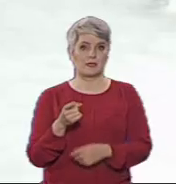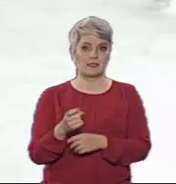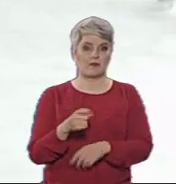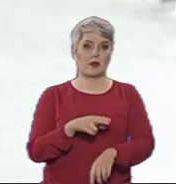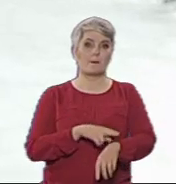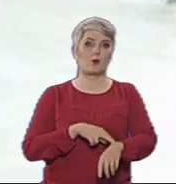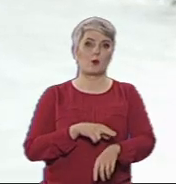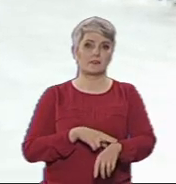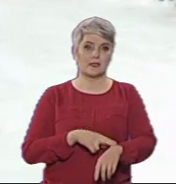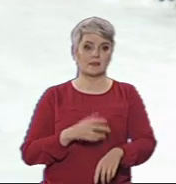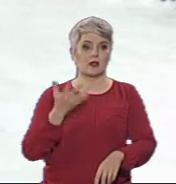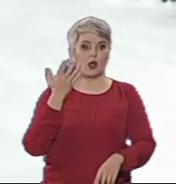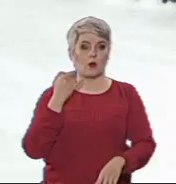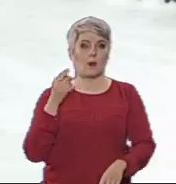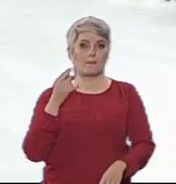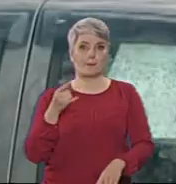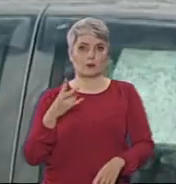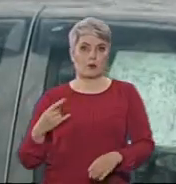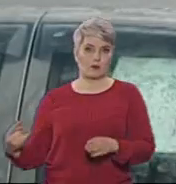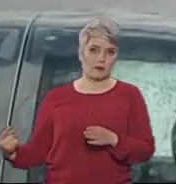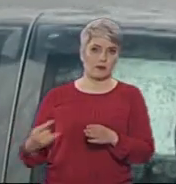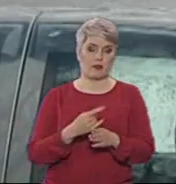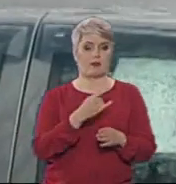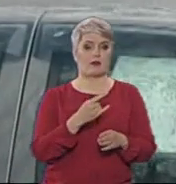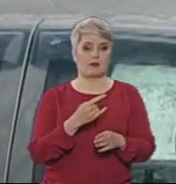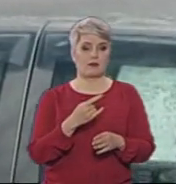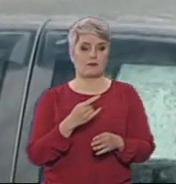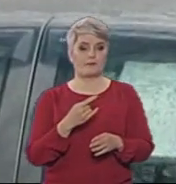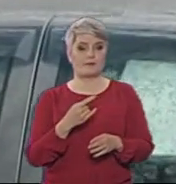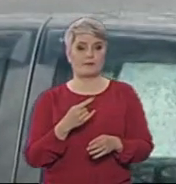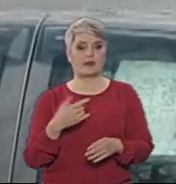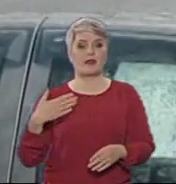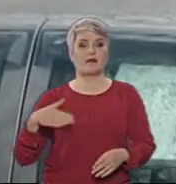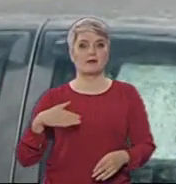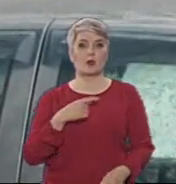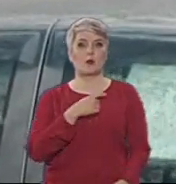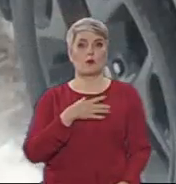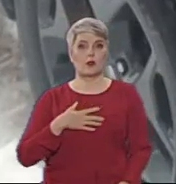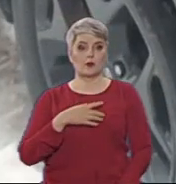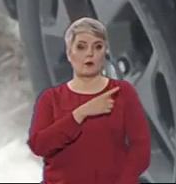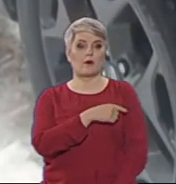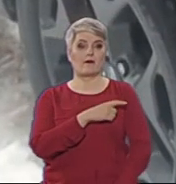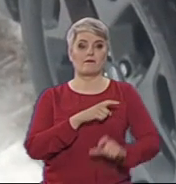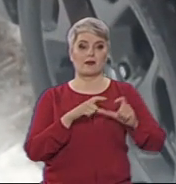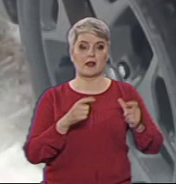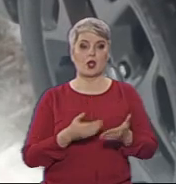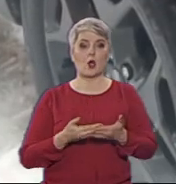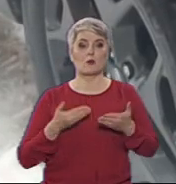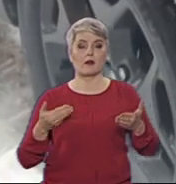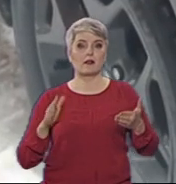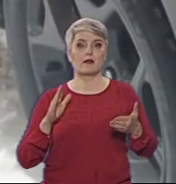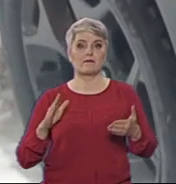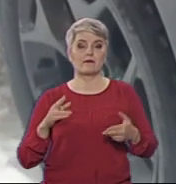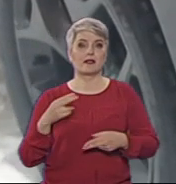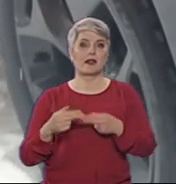патрульний поліцейський після того, як машина на нього наїхала. Відео пораненого з лікарні опублікували в Telegram-каналі.